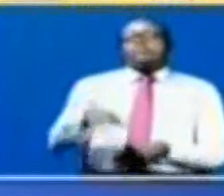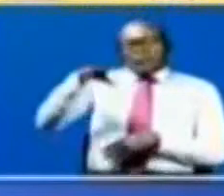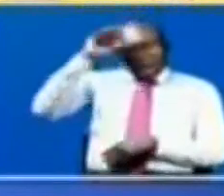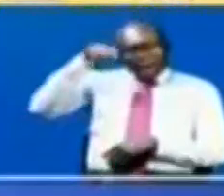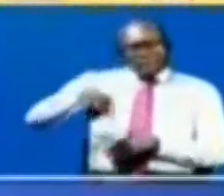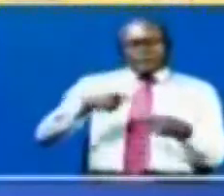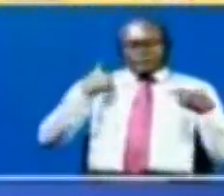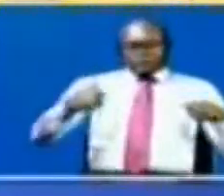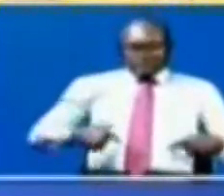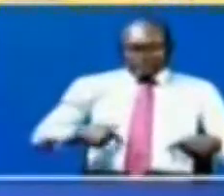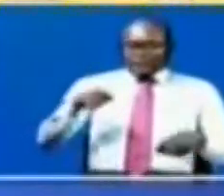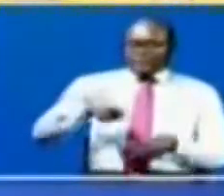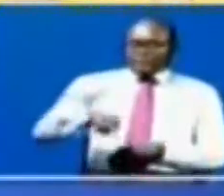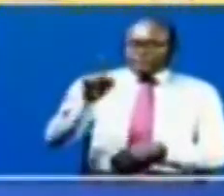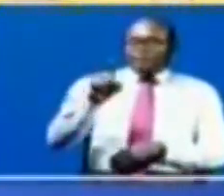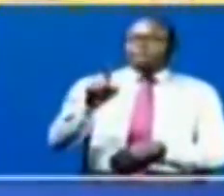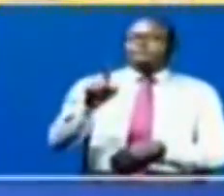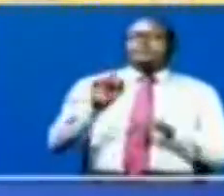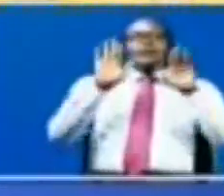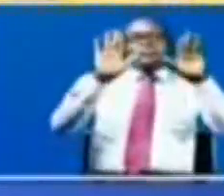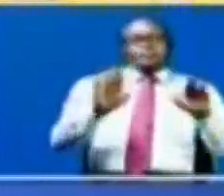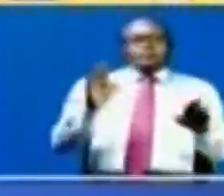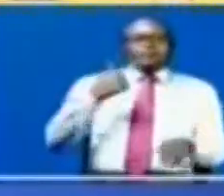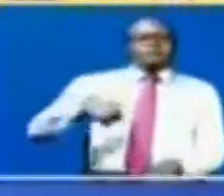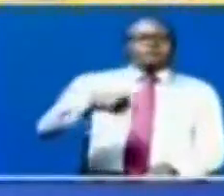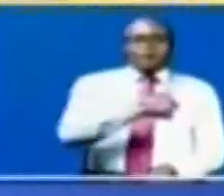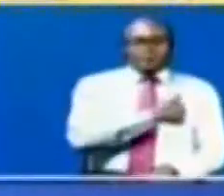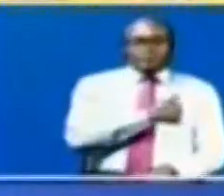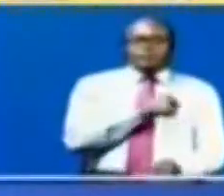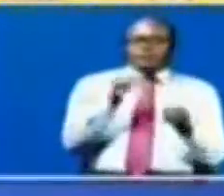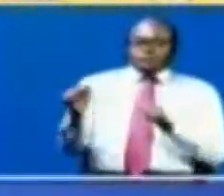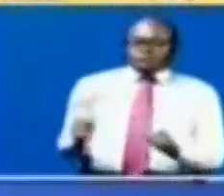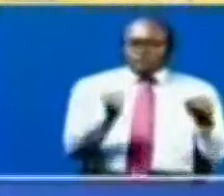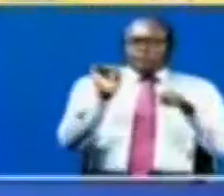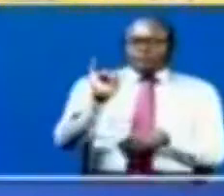Uchina wanakuwa watu wa muhimu sana kwetu. Na katika strategy ambayo